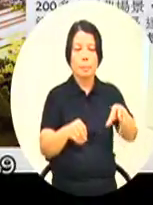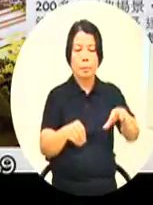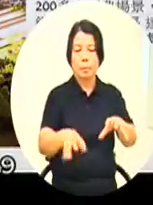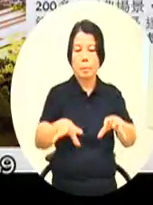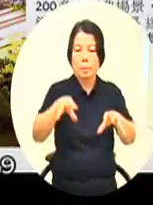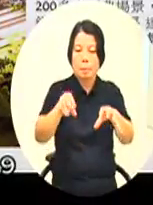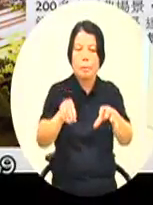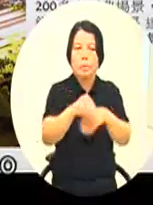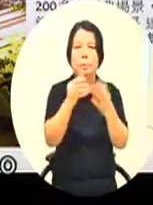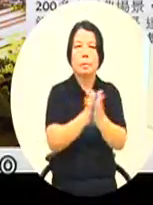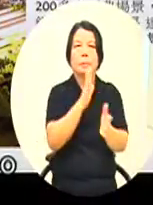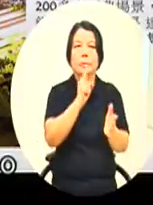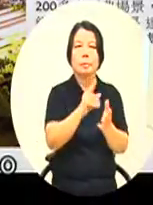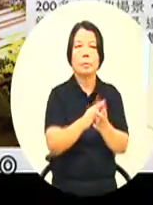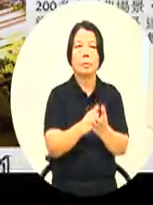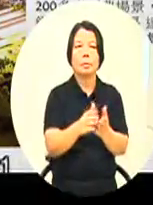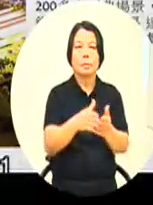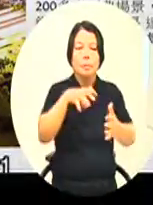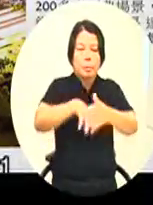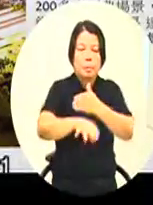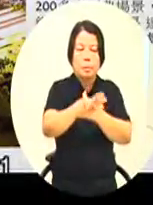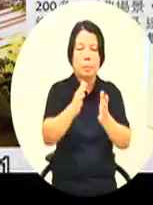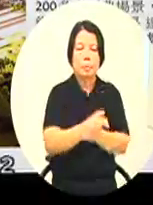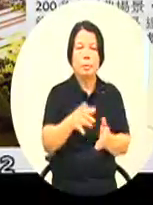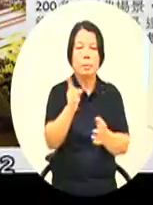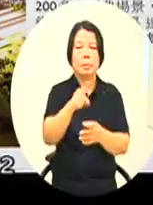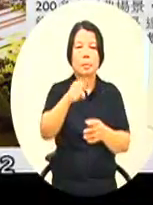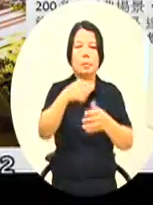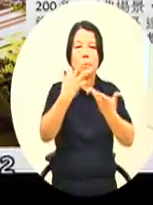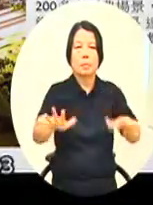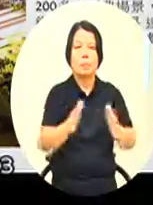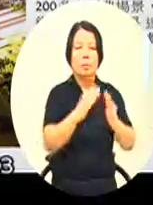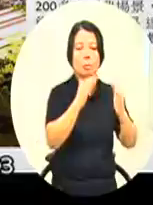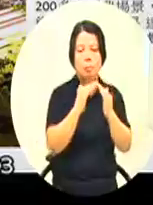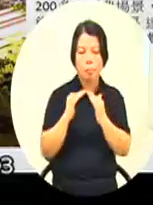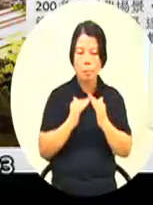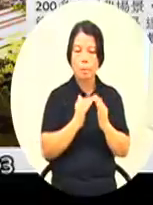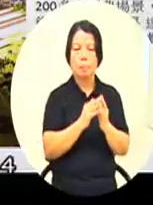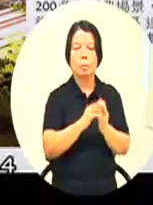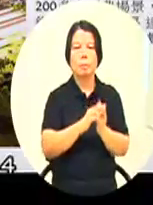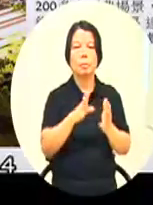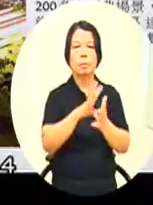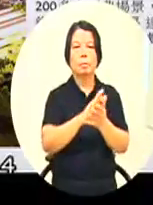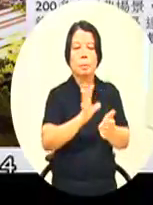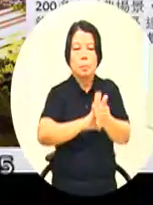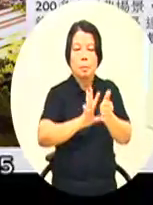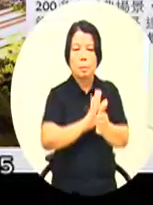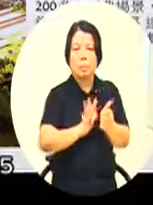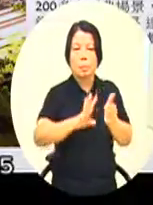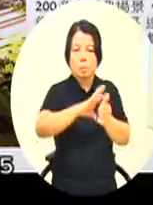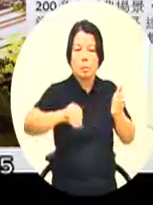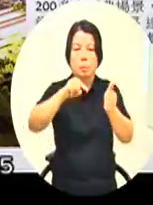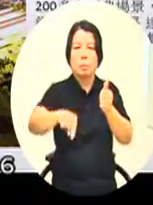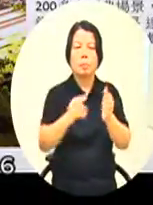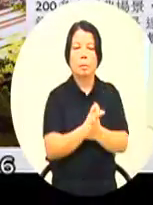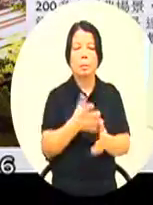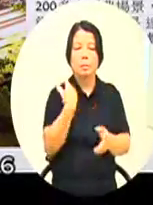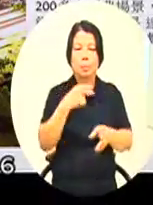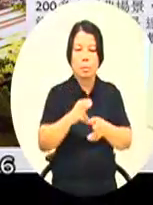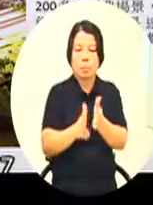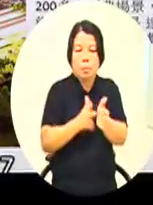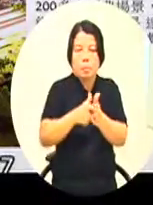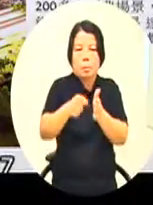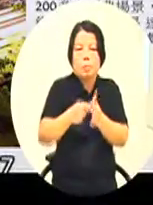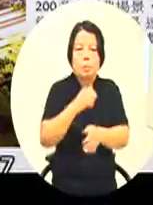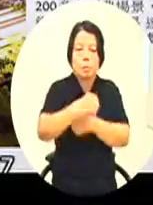景哦。那我们里头有1000多座的那个房屋的模型，然后有31种的复刻的火车做动态的行